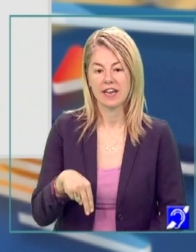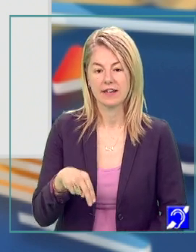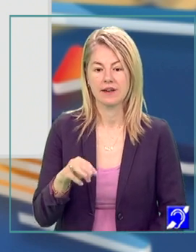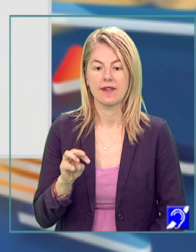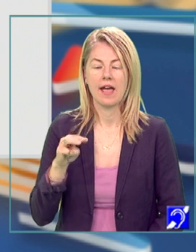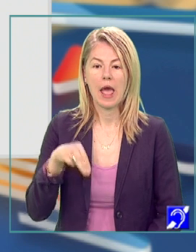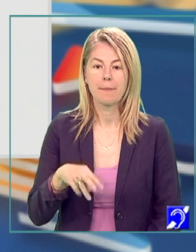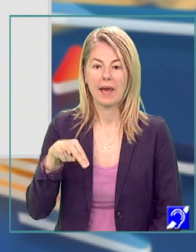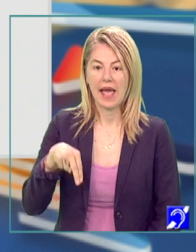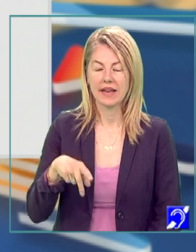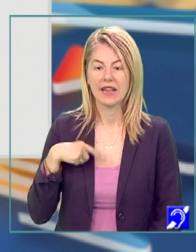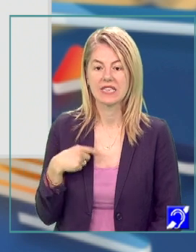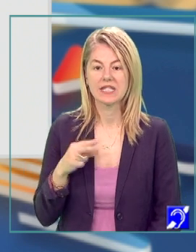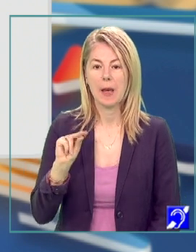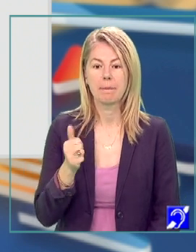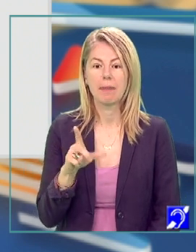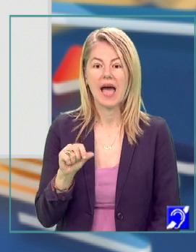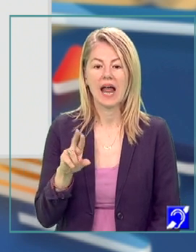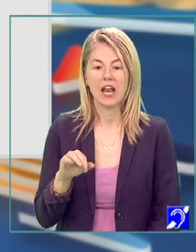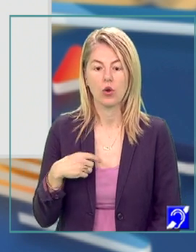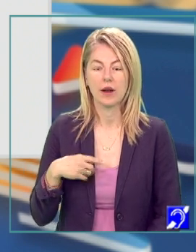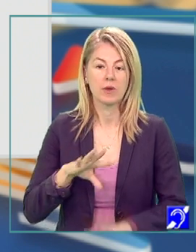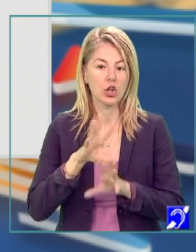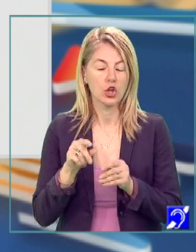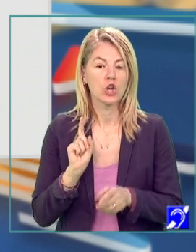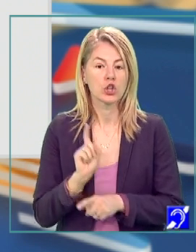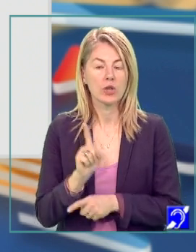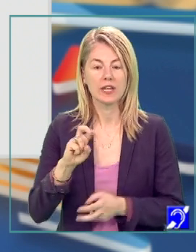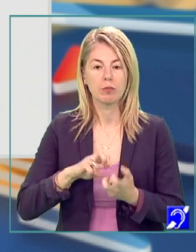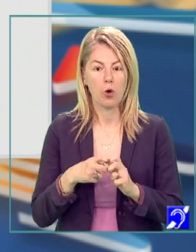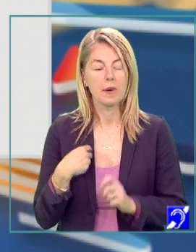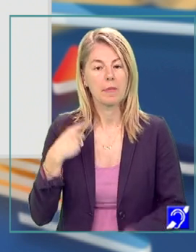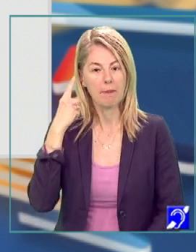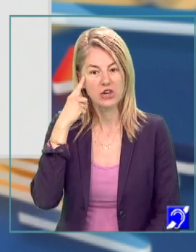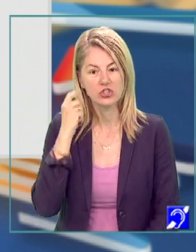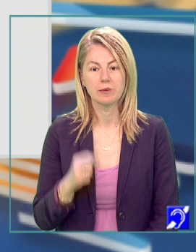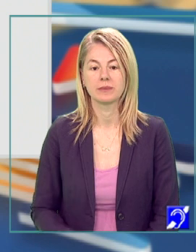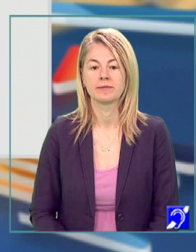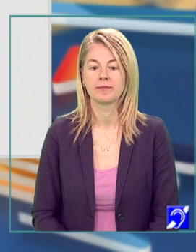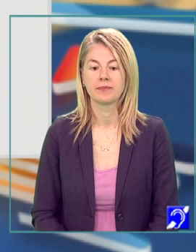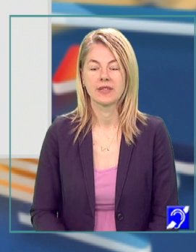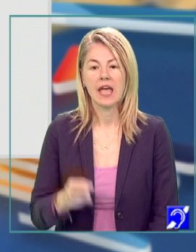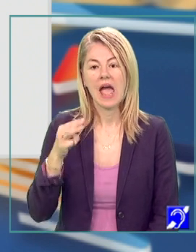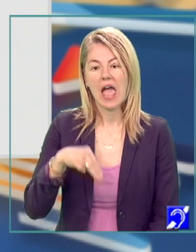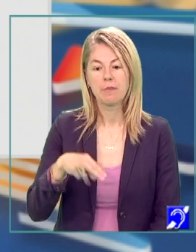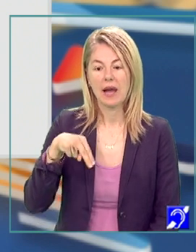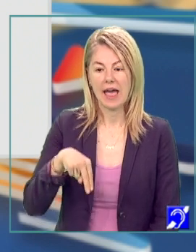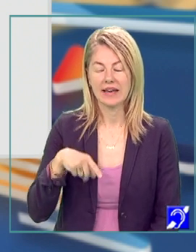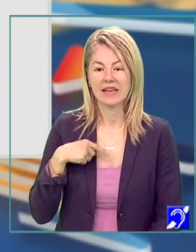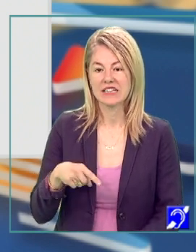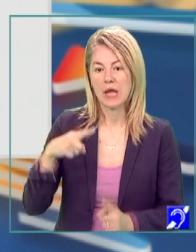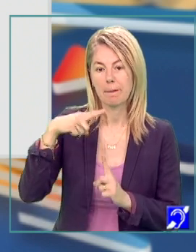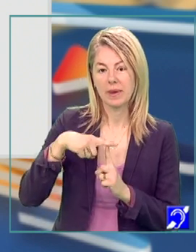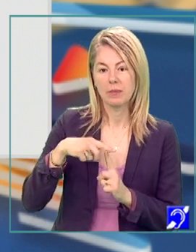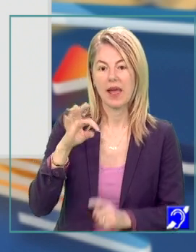FNEM este un paralelogram. Tot din ipoteză mai știm că MN e perpendicular